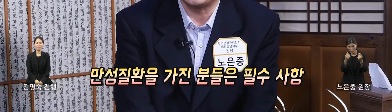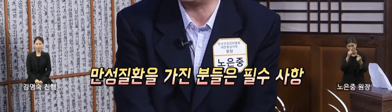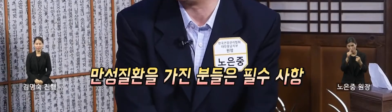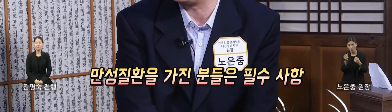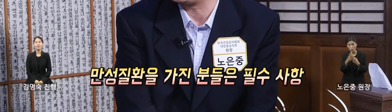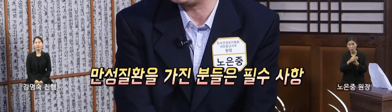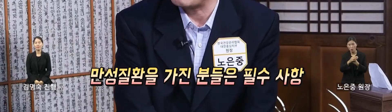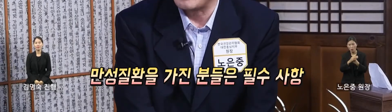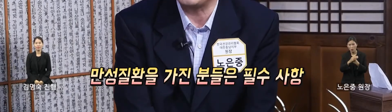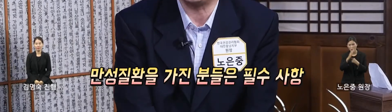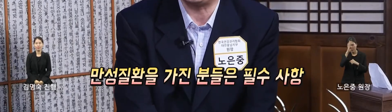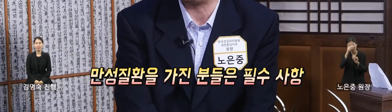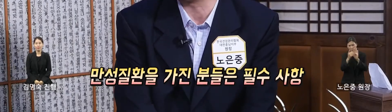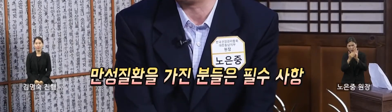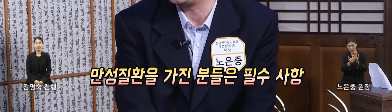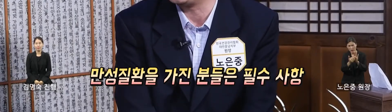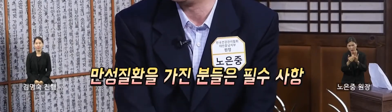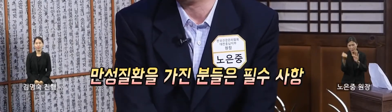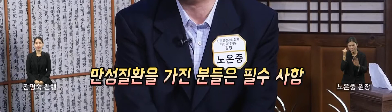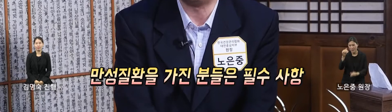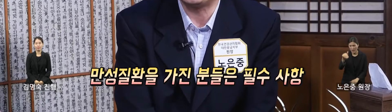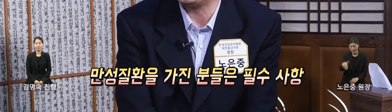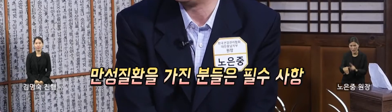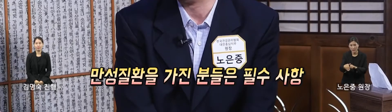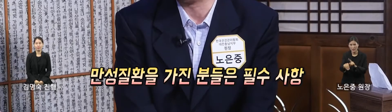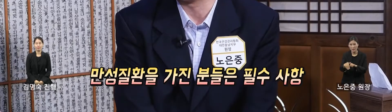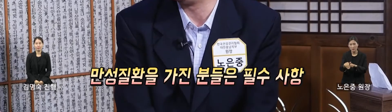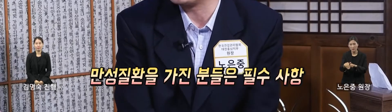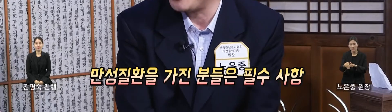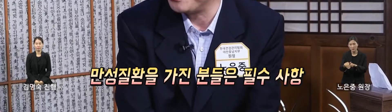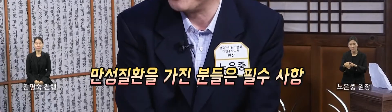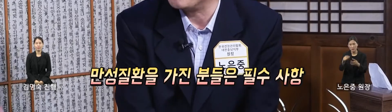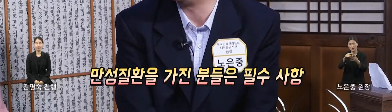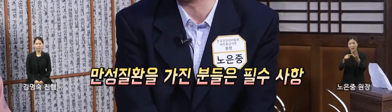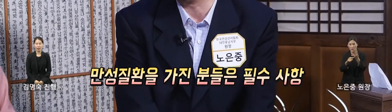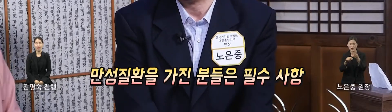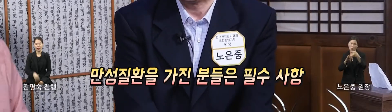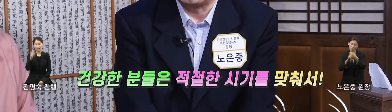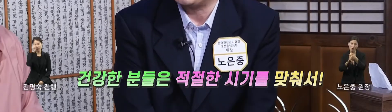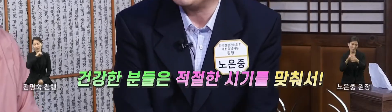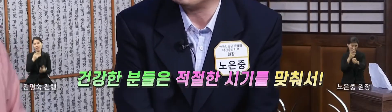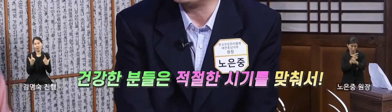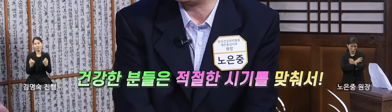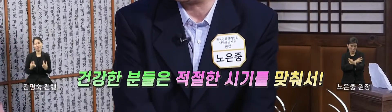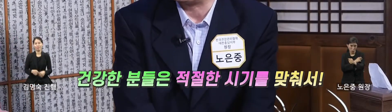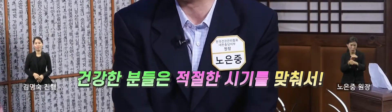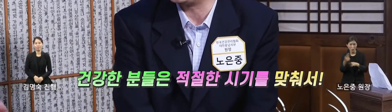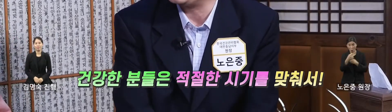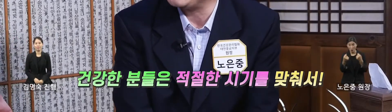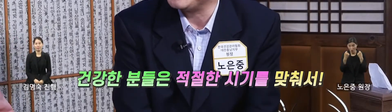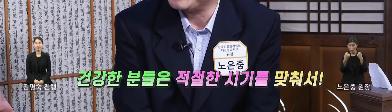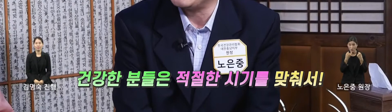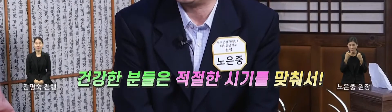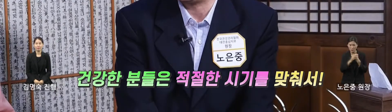면역이 저하되신 질환을 갖고 계시는 이런 분들은 꼭 필수 사항이시고요. 예. 건강하신 분들은 이제